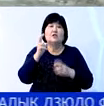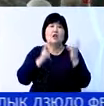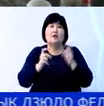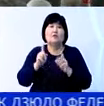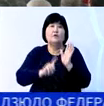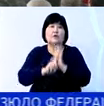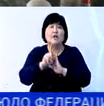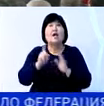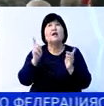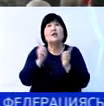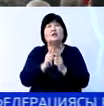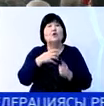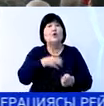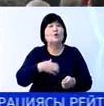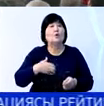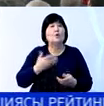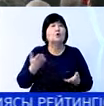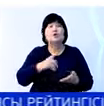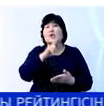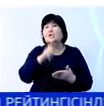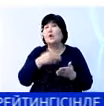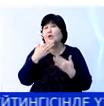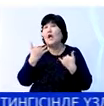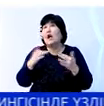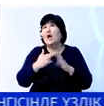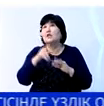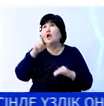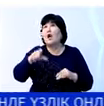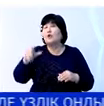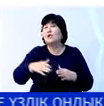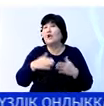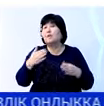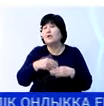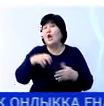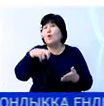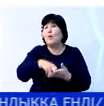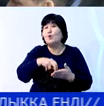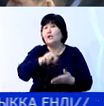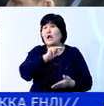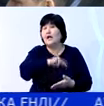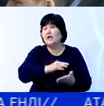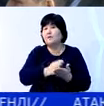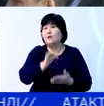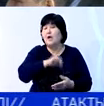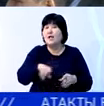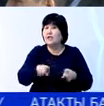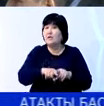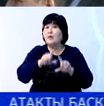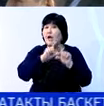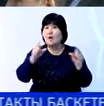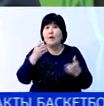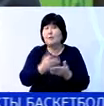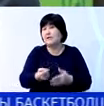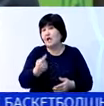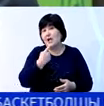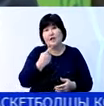Кездесу барысында тұрғындар көкейде жүрген сауалдарын жолдады. Қазір ауыл тұрғындарының басым бөлігі пошта қызметін пайдаланады. Дегенмен ғимарат мәселесі